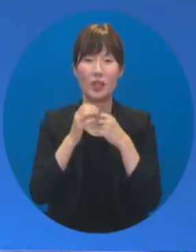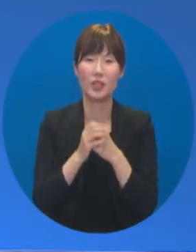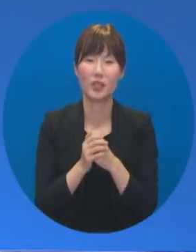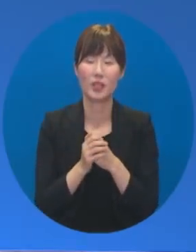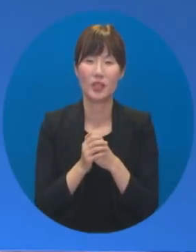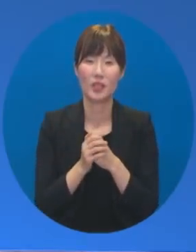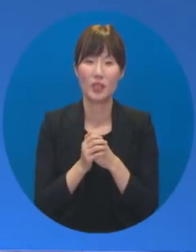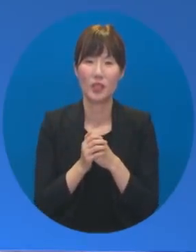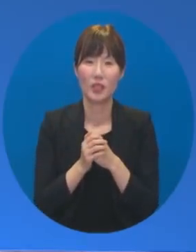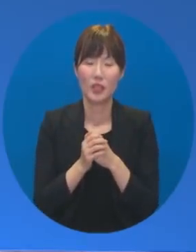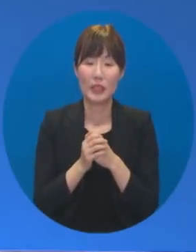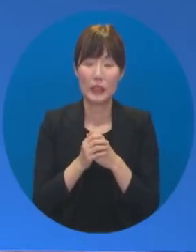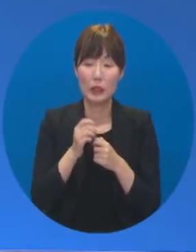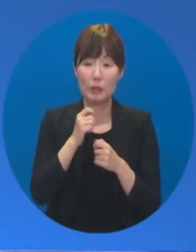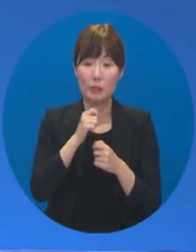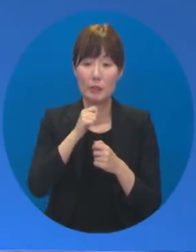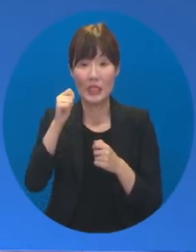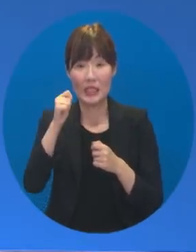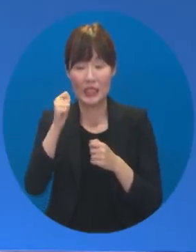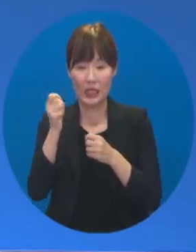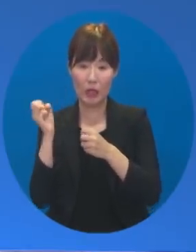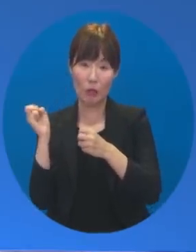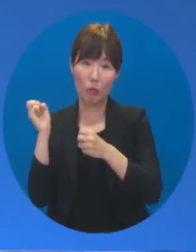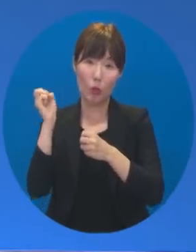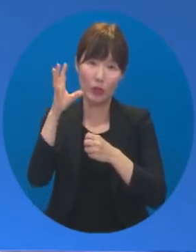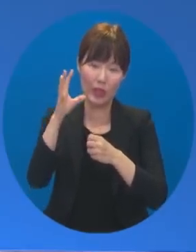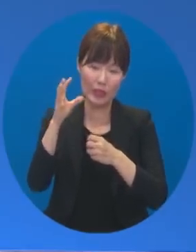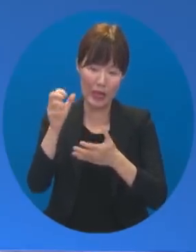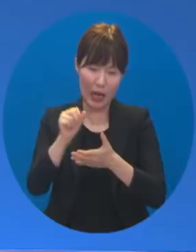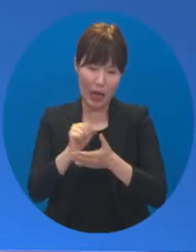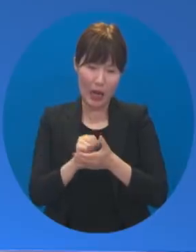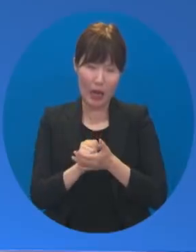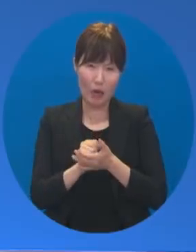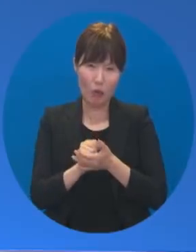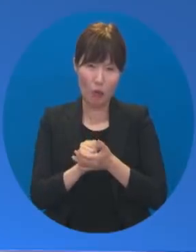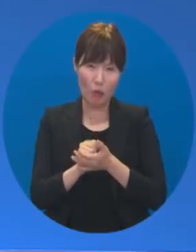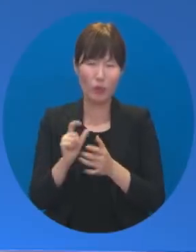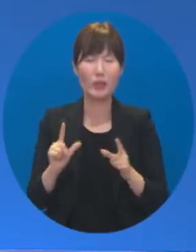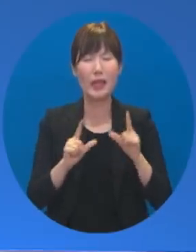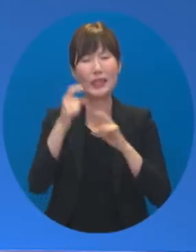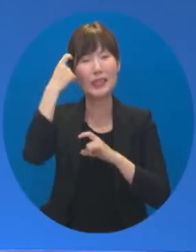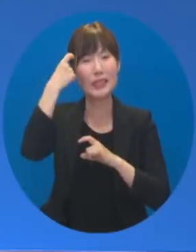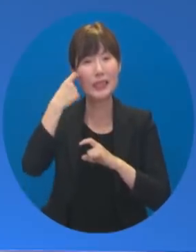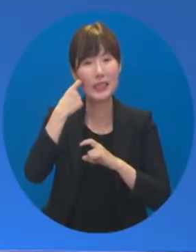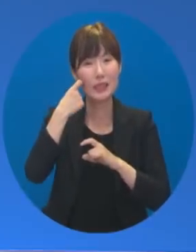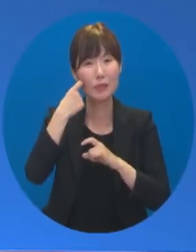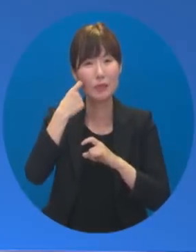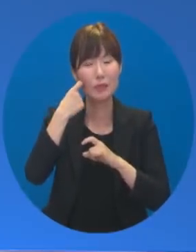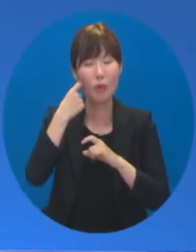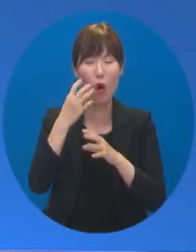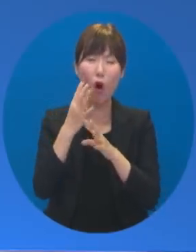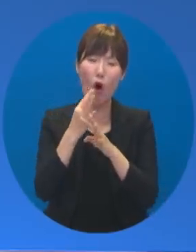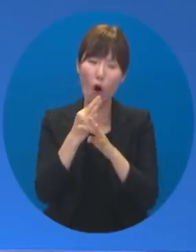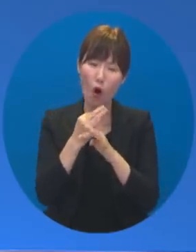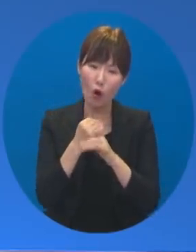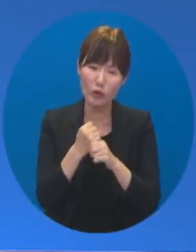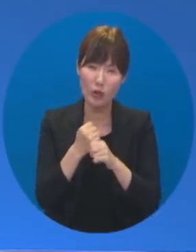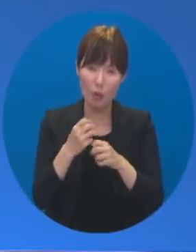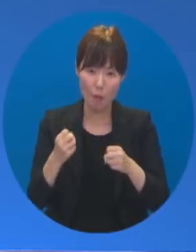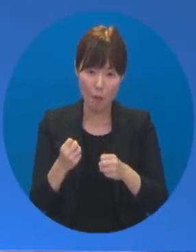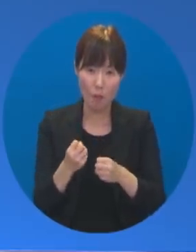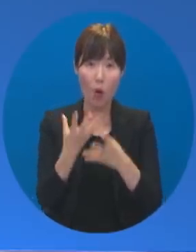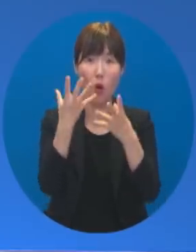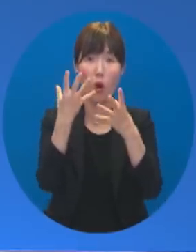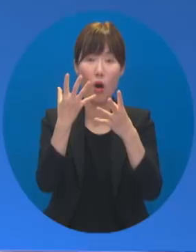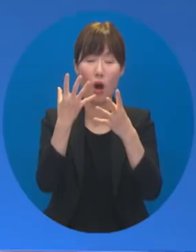시한폭탄을 안고 사는데 그게 어떻게 터진 언제 터질지를 모르는 채로 그냥